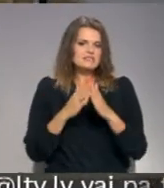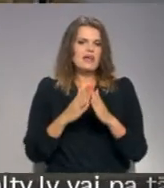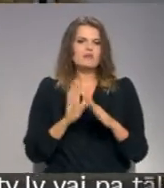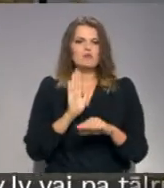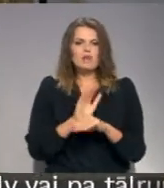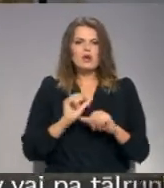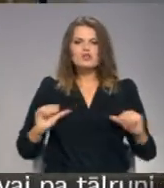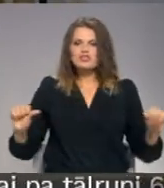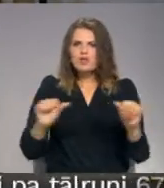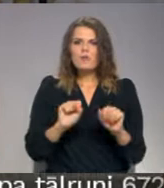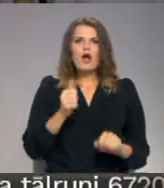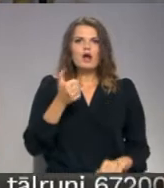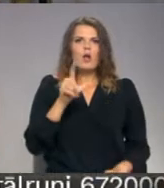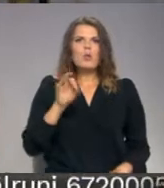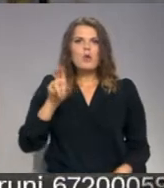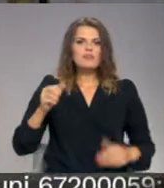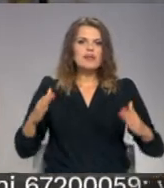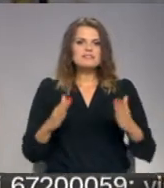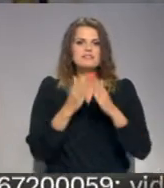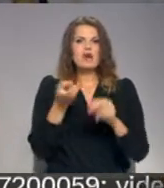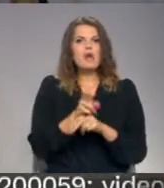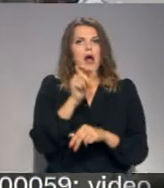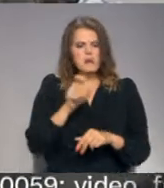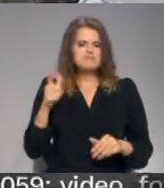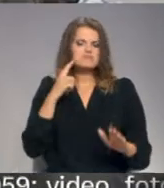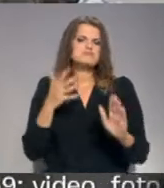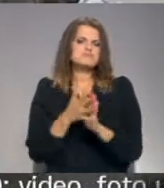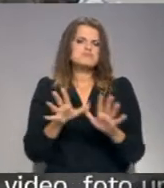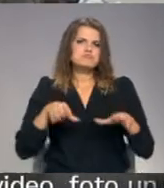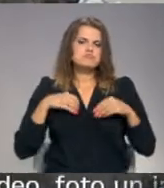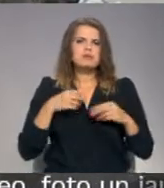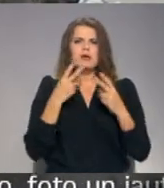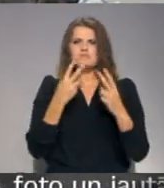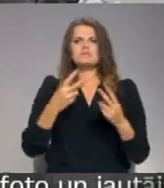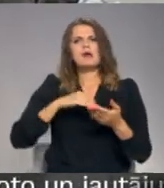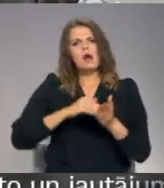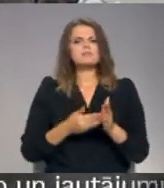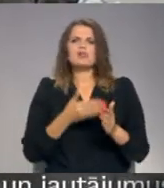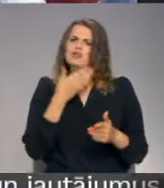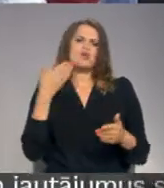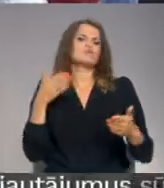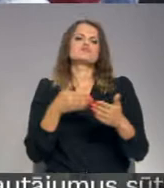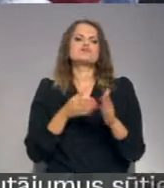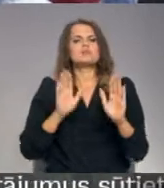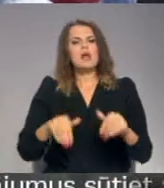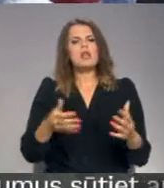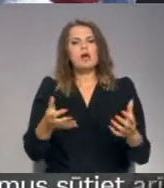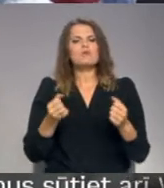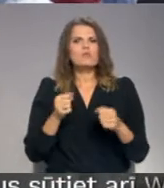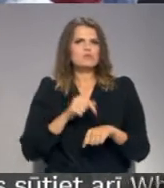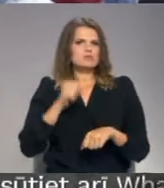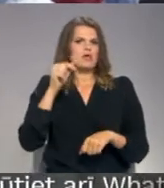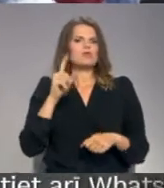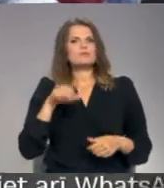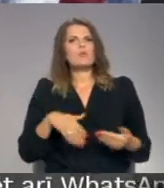Noteiktos ierobežojumus Aglonas svētku apmeklētāji uztver ar sapratni, uzsvarot, ka esoši apstākļi nav šķērslis, lai gūtu tās sajūtas,